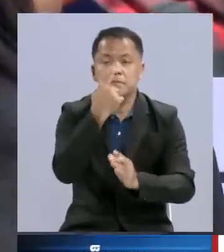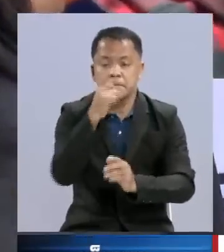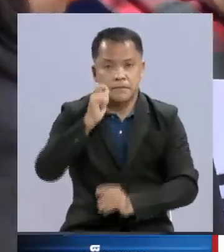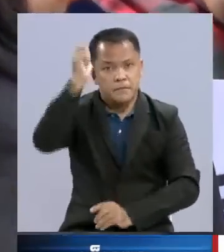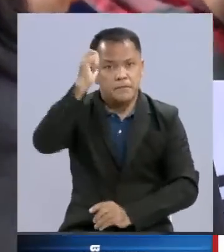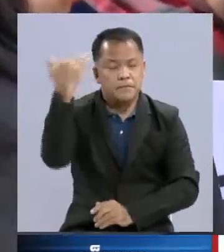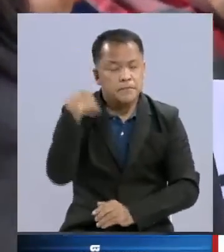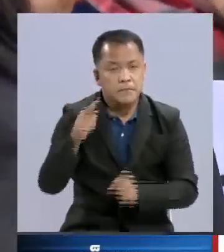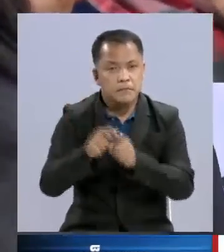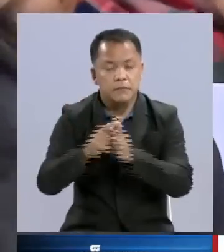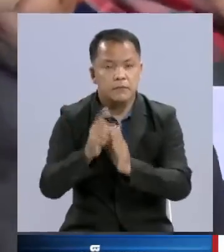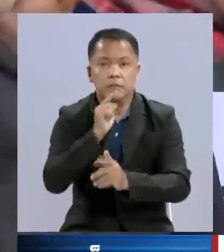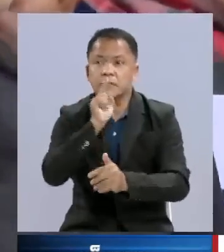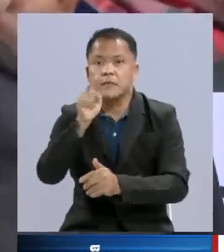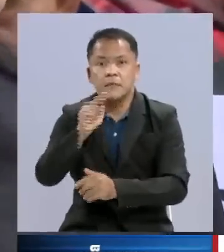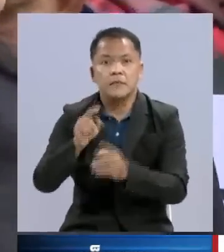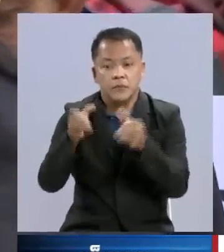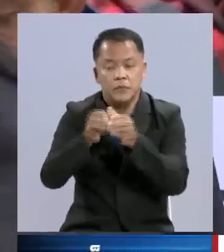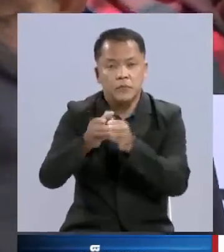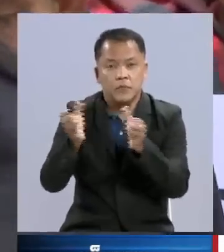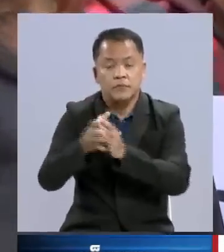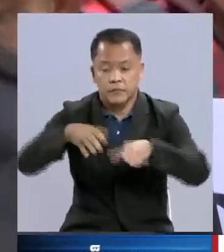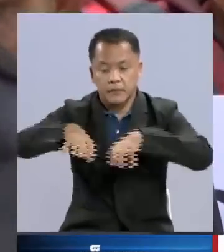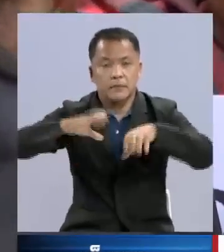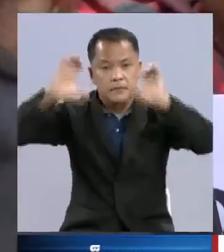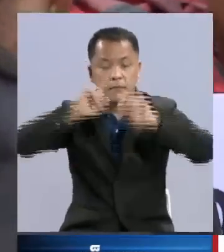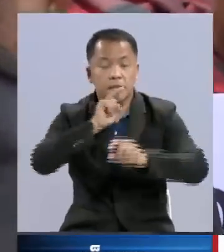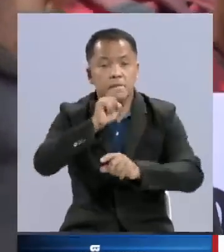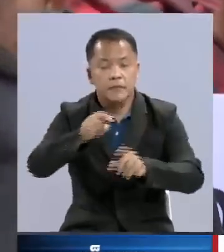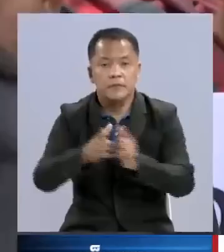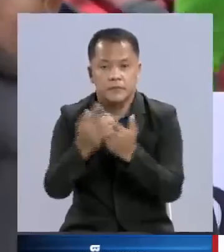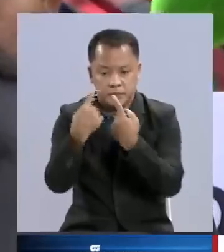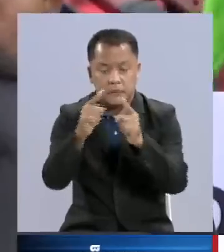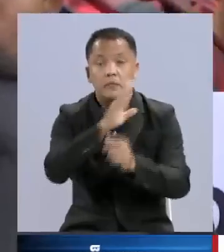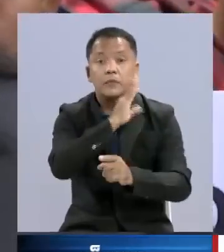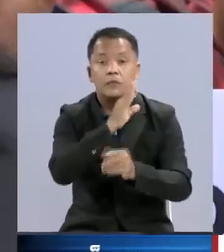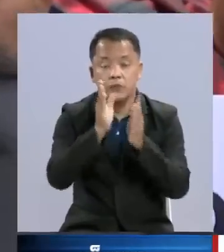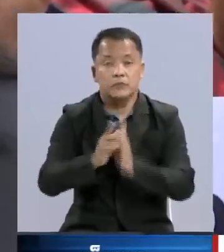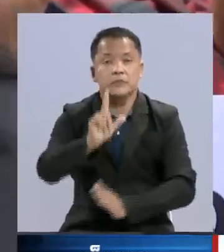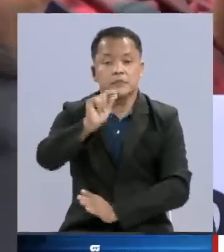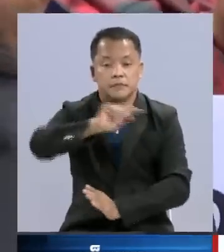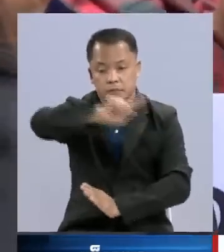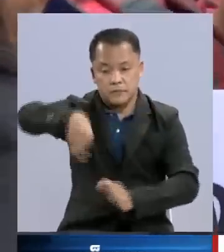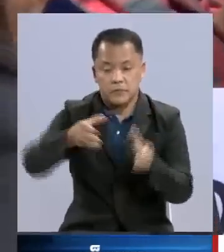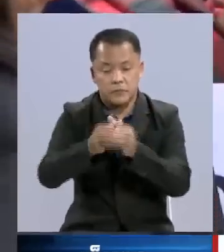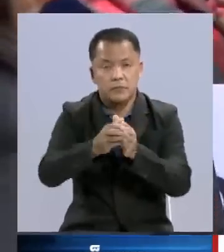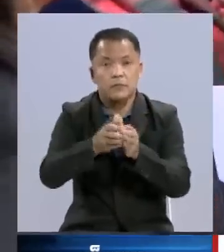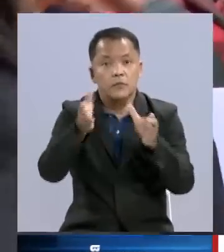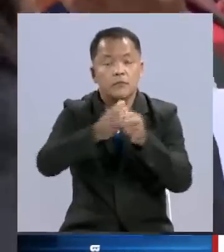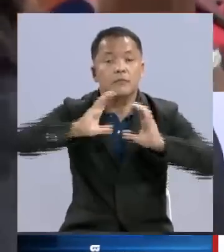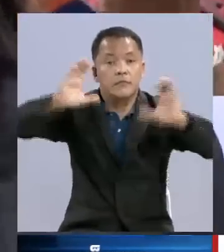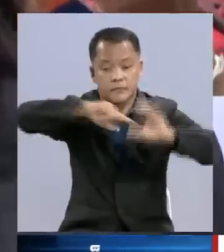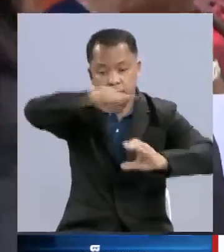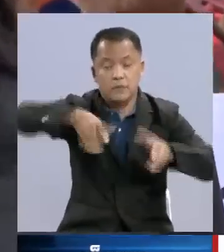วยหรือเปล่าแล้วก็ยังไม่ได้สอบถามไปยังพรรคที่จะร่วมจัดตั้งรัฐบาลด้วยกันแต่ถ้าเกิดจำนวน20คนนี้เนี่ยอยู่ในฝั่งของพรรคร่วมในการ